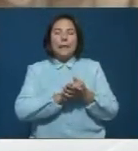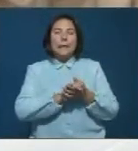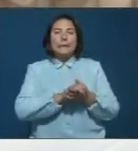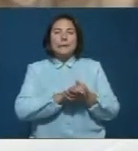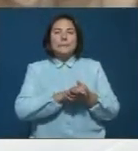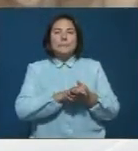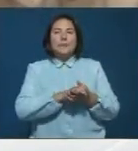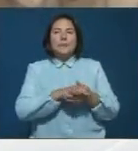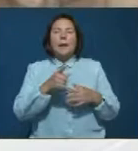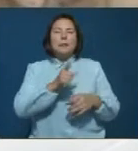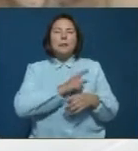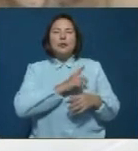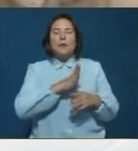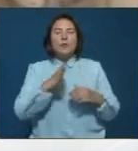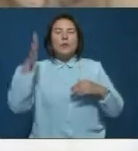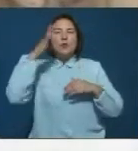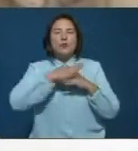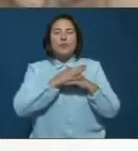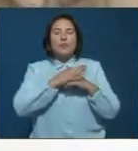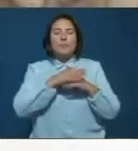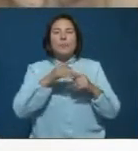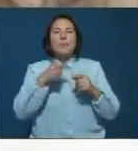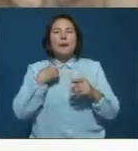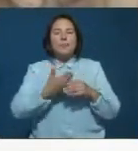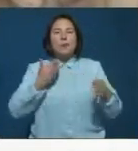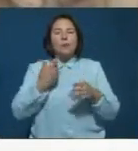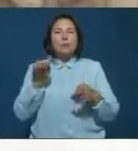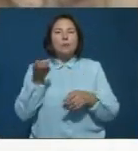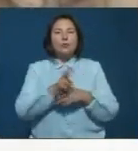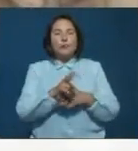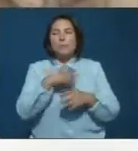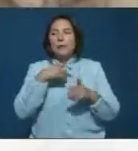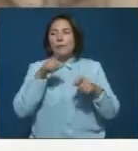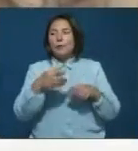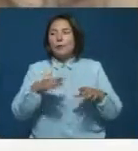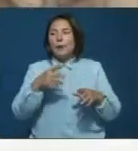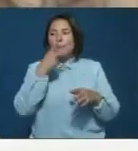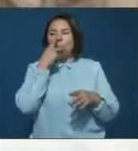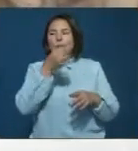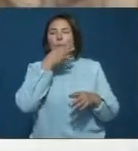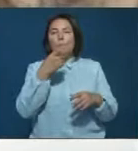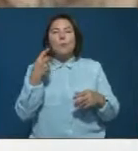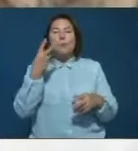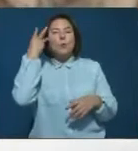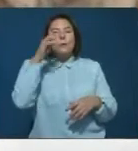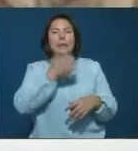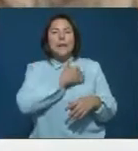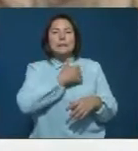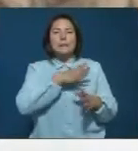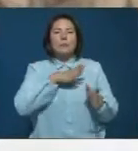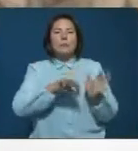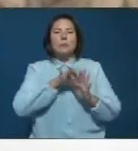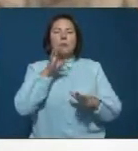вот, не дождавшись вечернего шопинга, я пришла пораньше. И мне даже вот здесь приглянулась одна модель. Я хотела